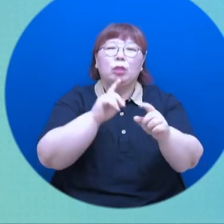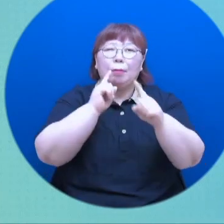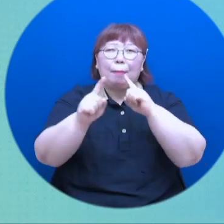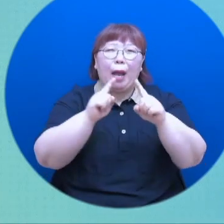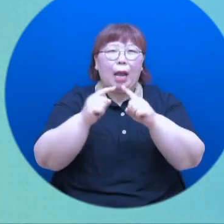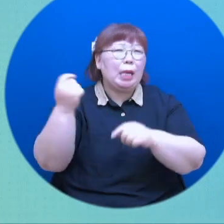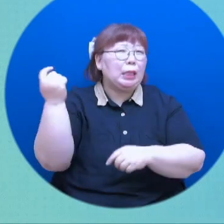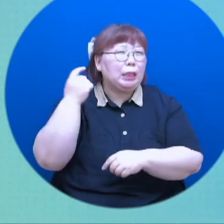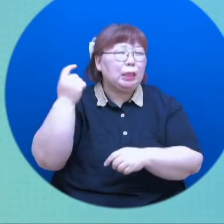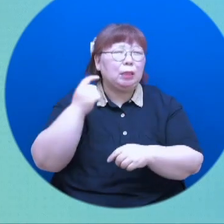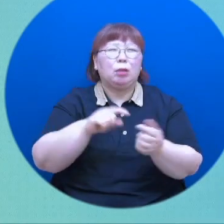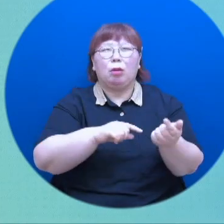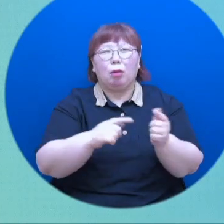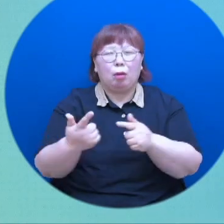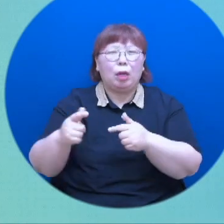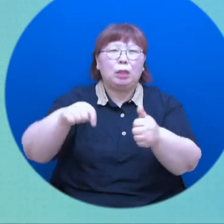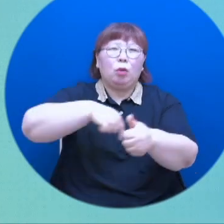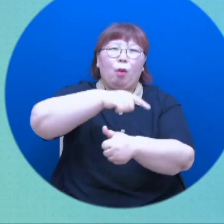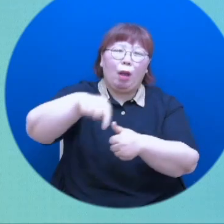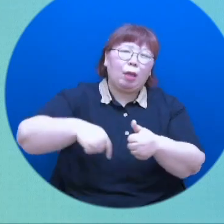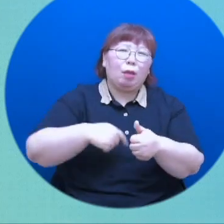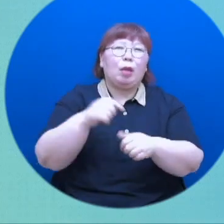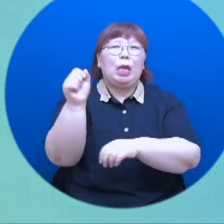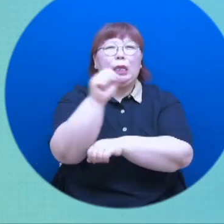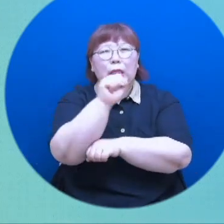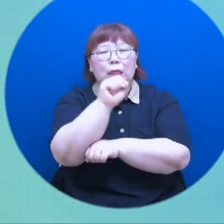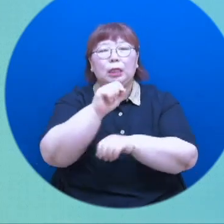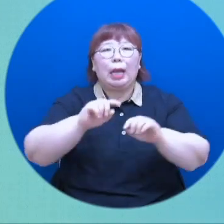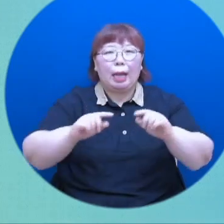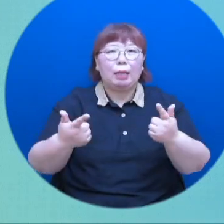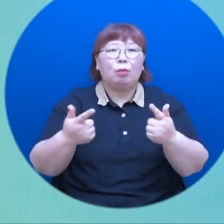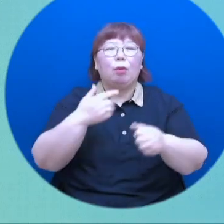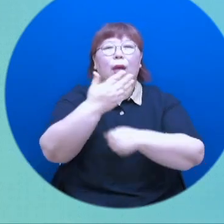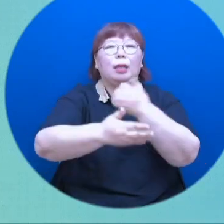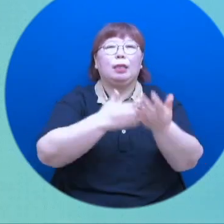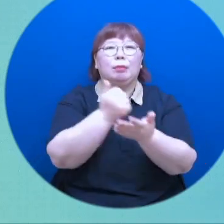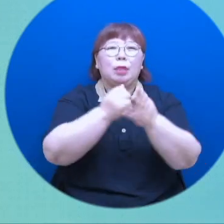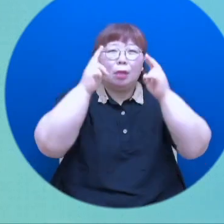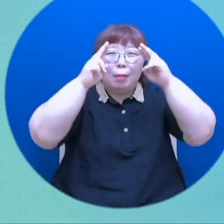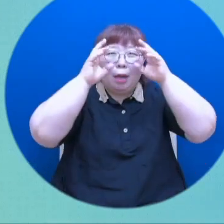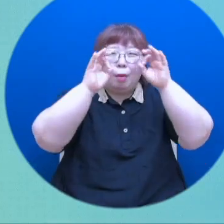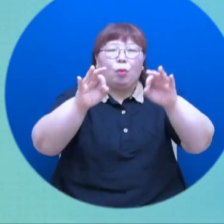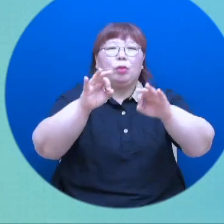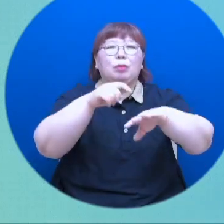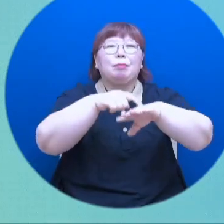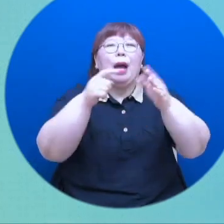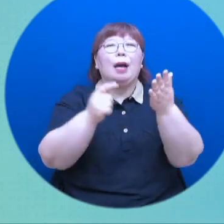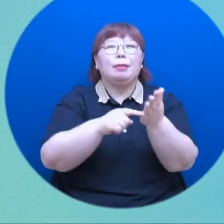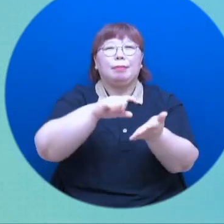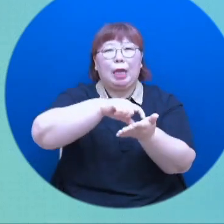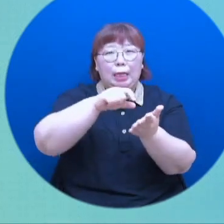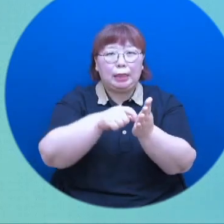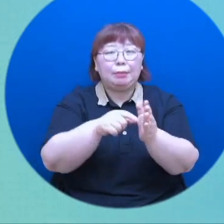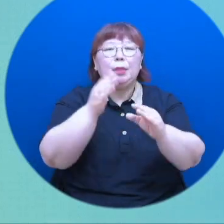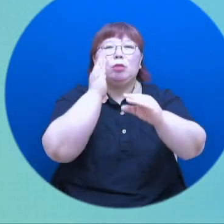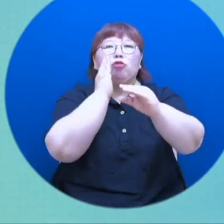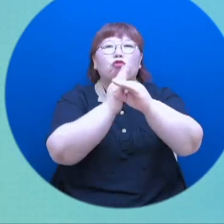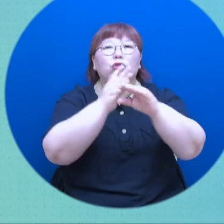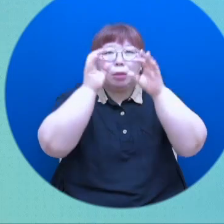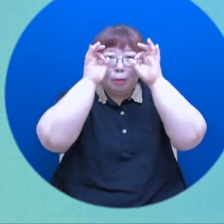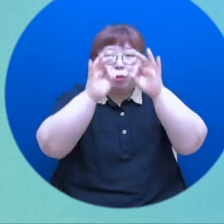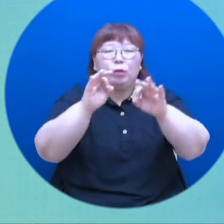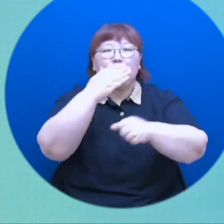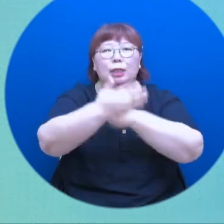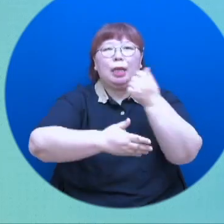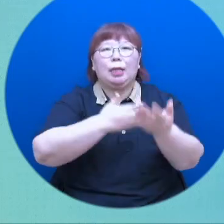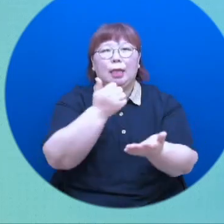앞에 흔들림이 아니라 하나님을 바라보는 마음가짐을 가진 그들에게 중심을 보시는 하나님이